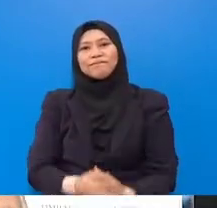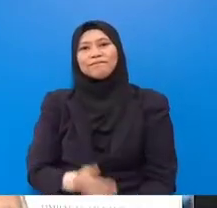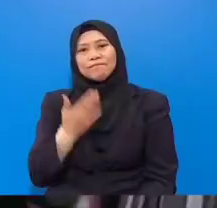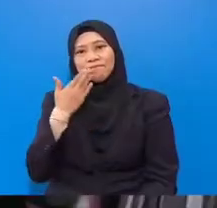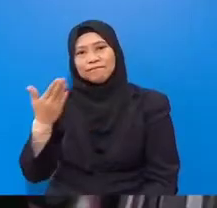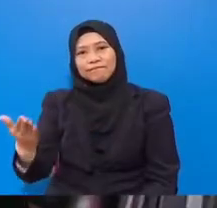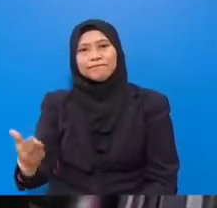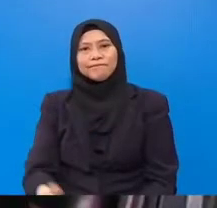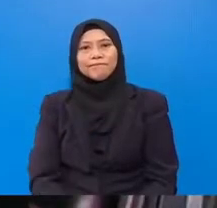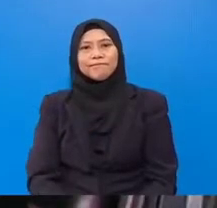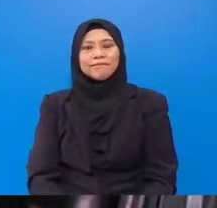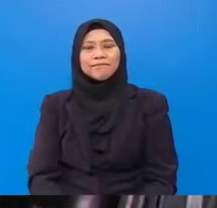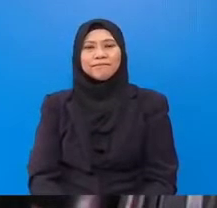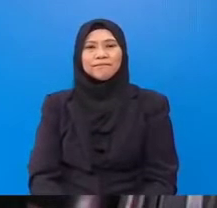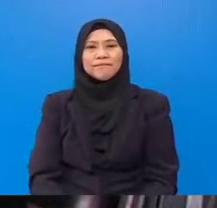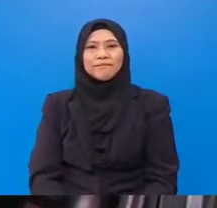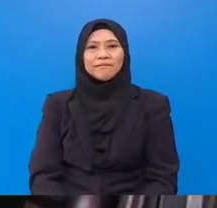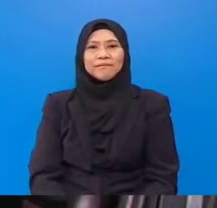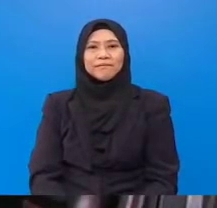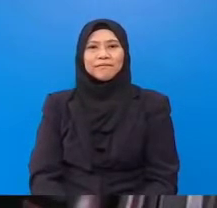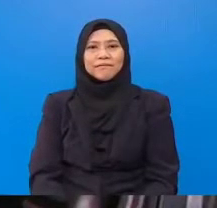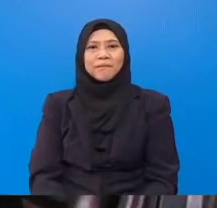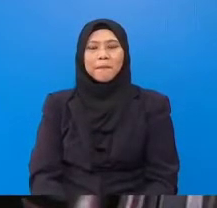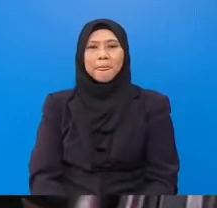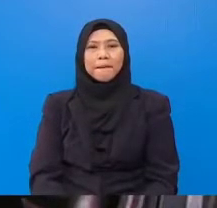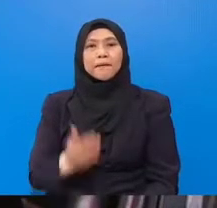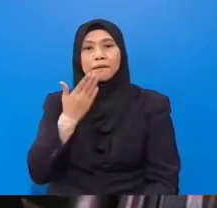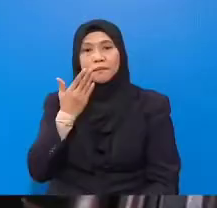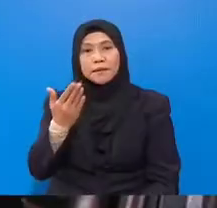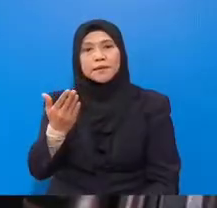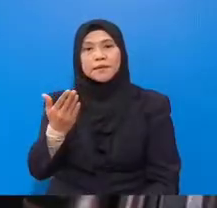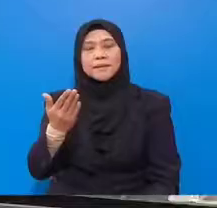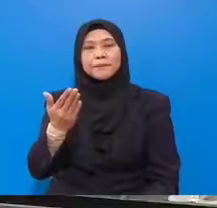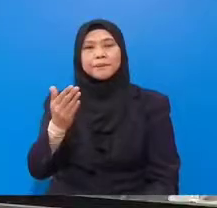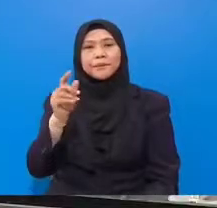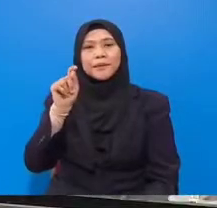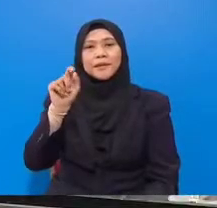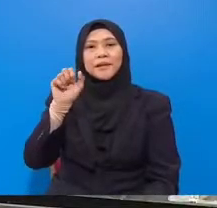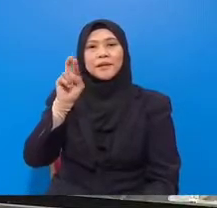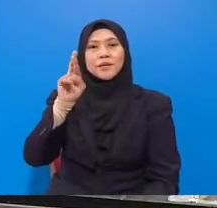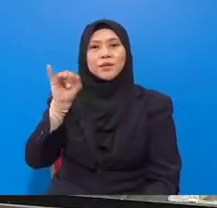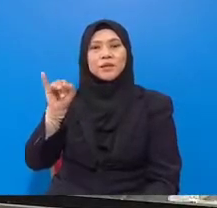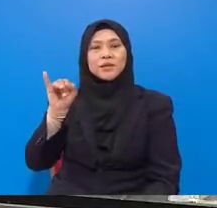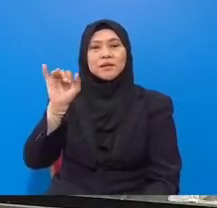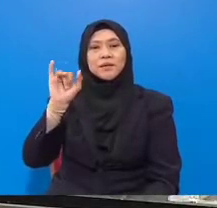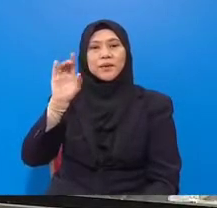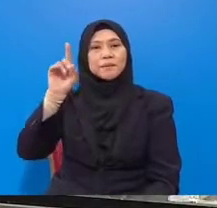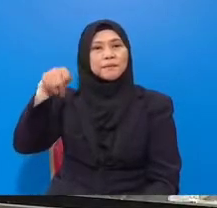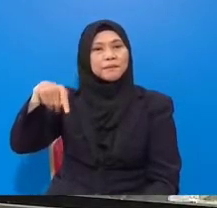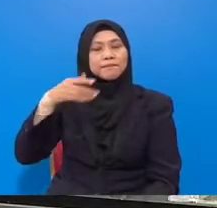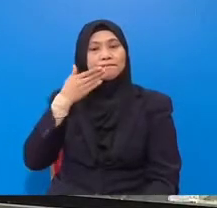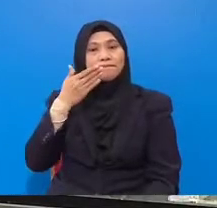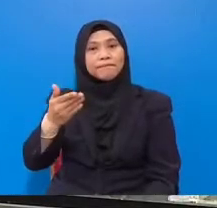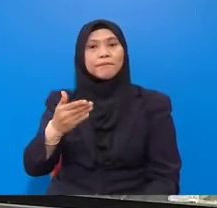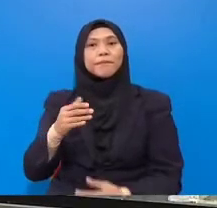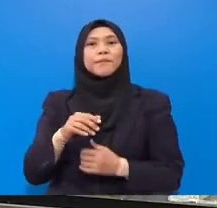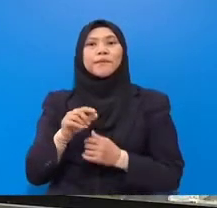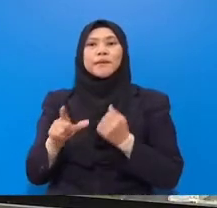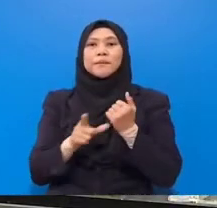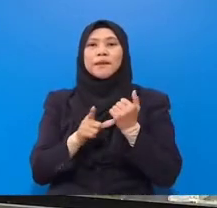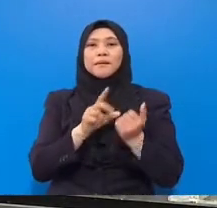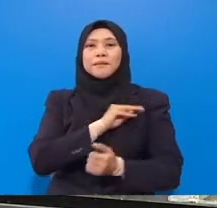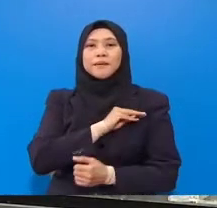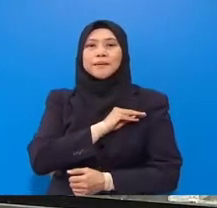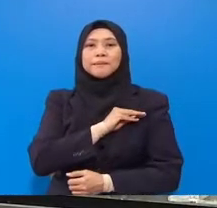subscribe Hai jelas Hai terima kasih transriau yang dipertua Terimakasih kepada